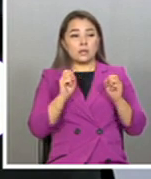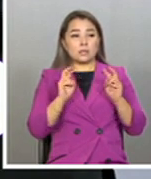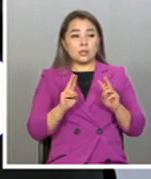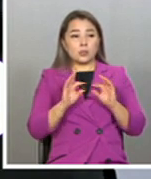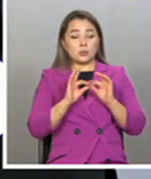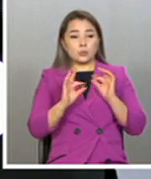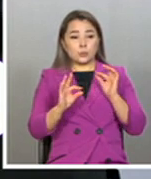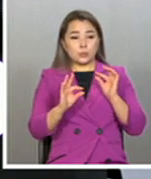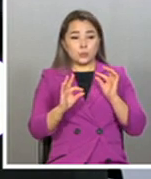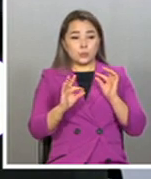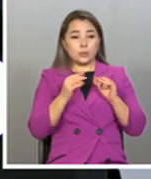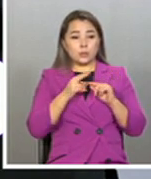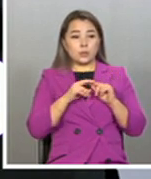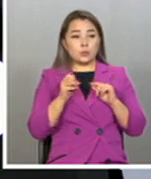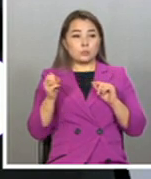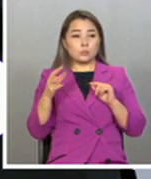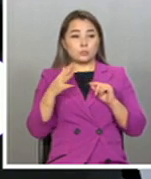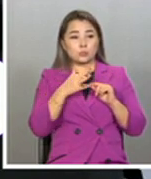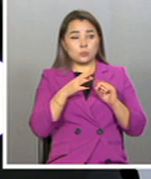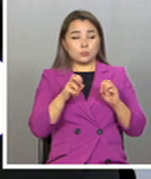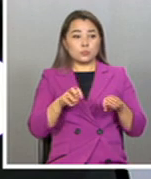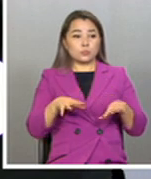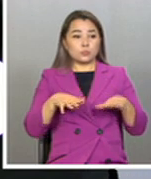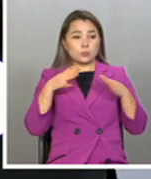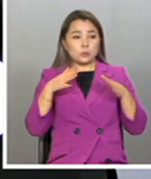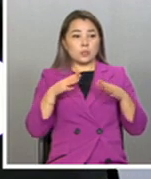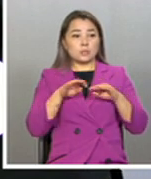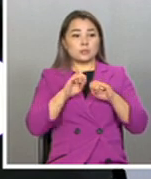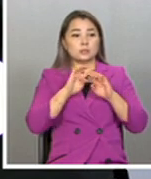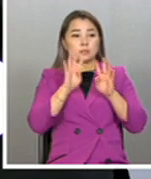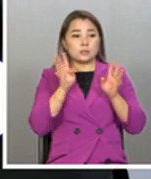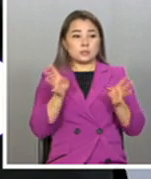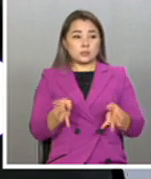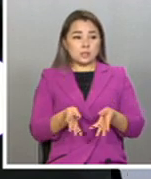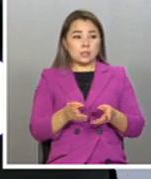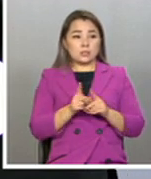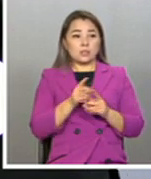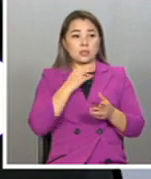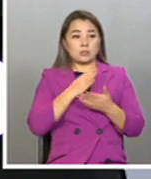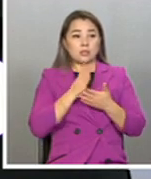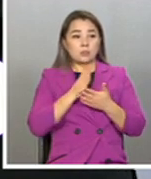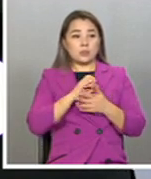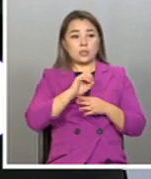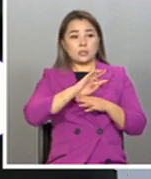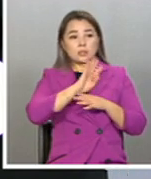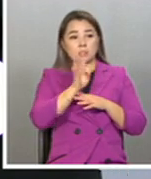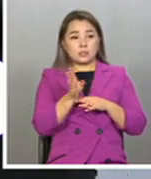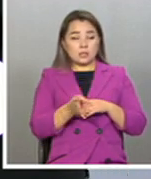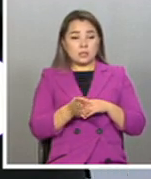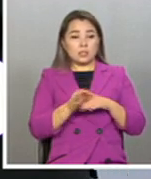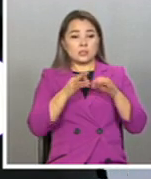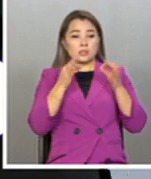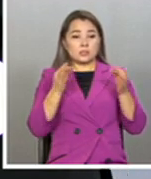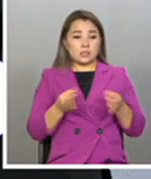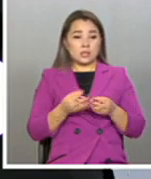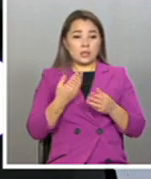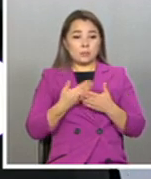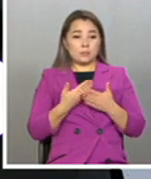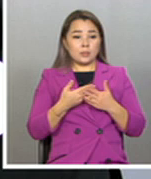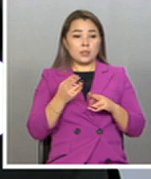яғни бұл жерден бу соплалар келеді және қалақша. Осы бу соплаларынан келген, яғни бұл будың кинетикалық